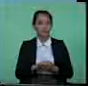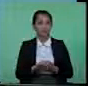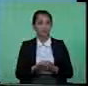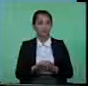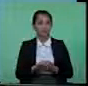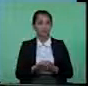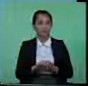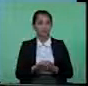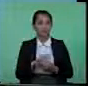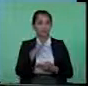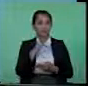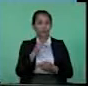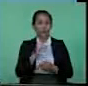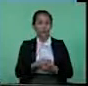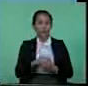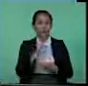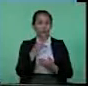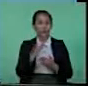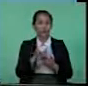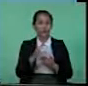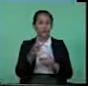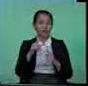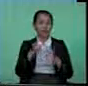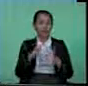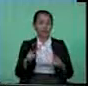va burchaklar nomini ayting.